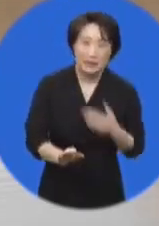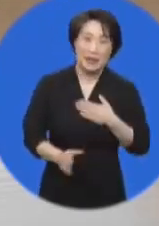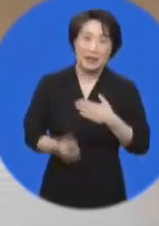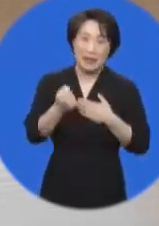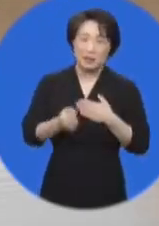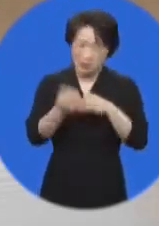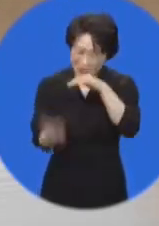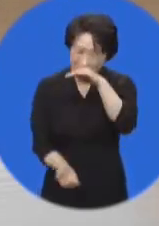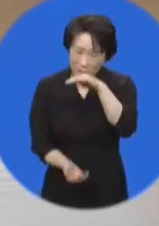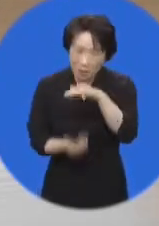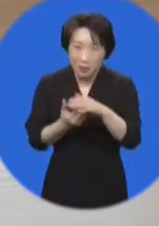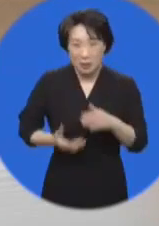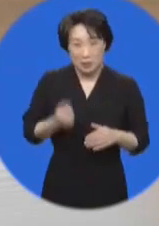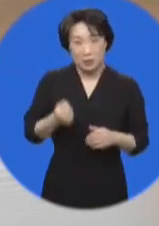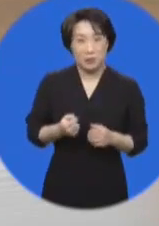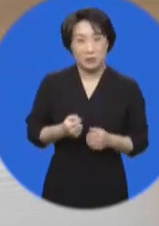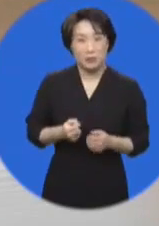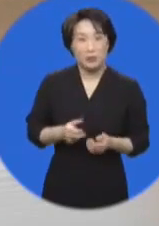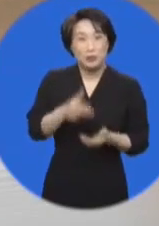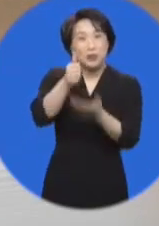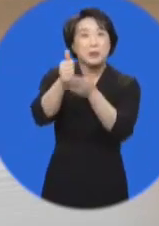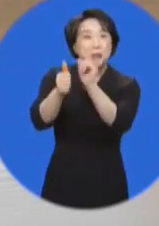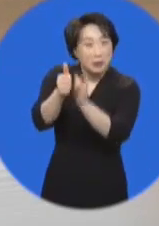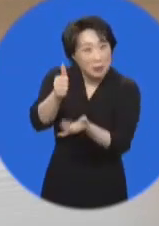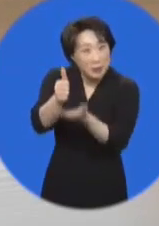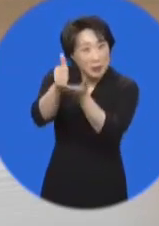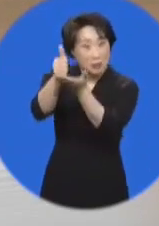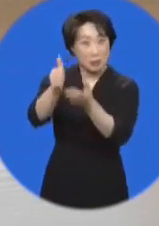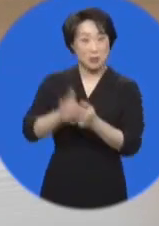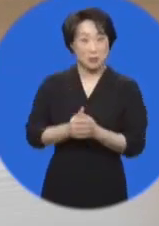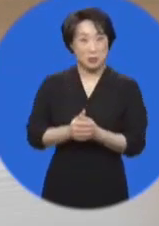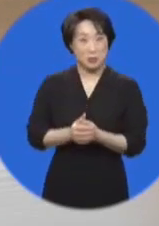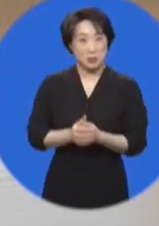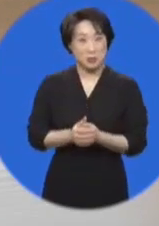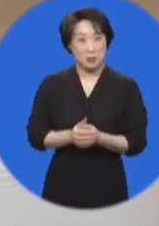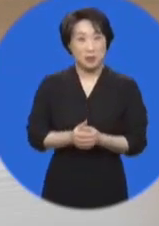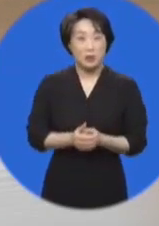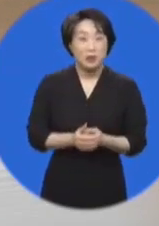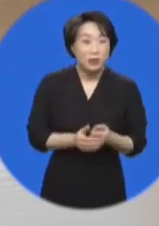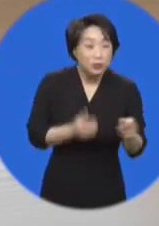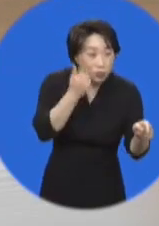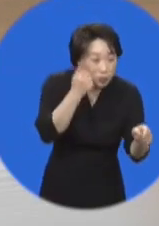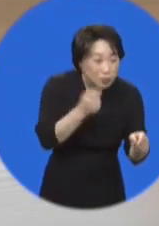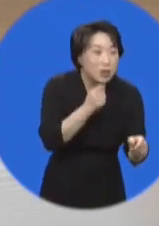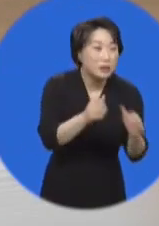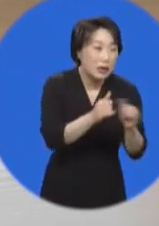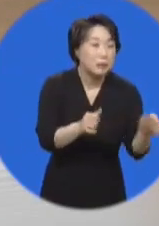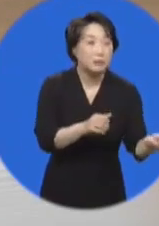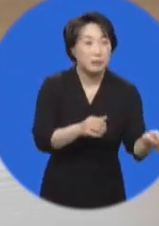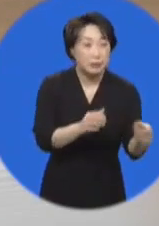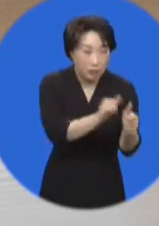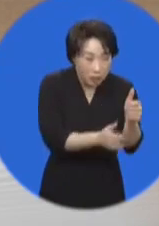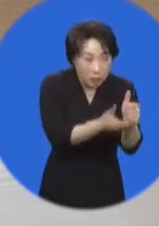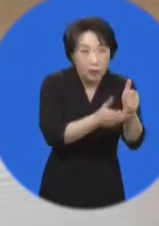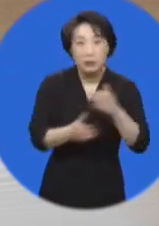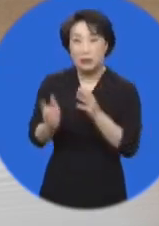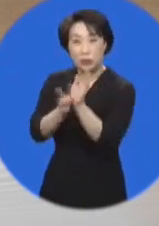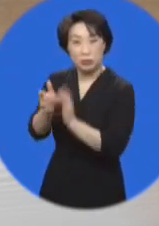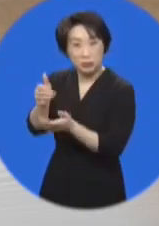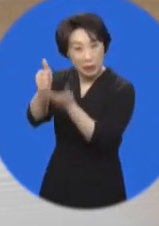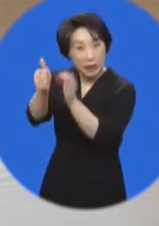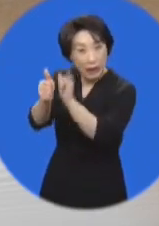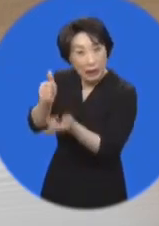가진 최고의 것으로 주님을 섬기고 적은 소자에게 하는 것이 나에게 하는 것이라고